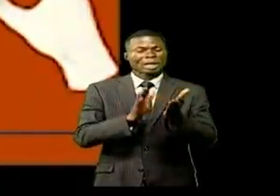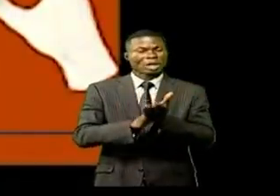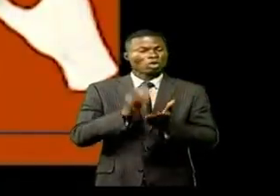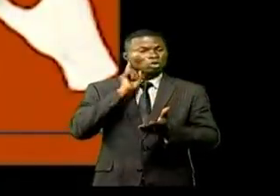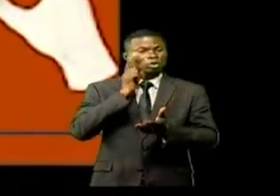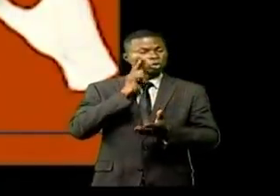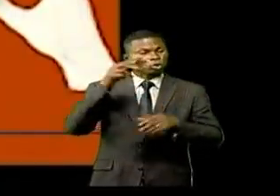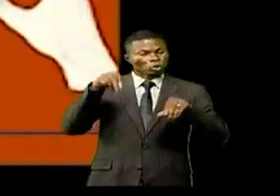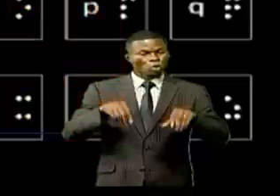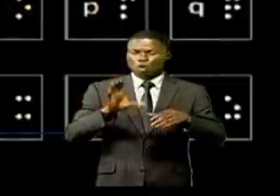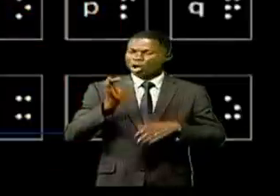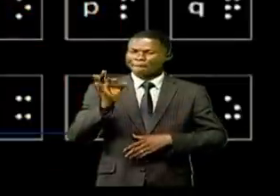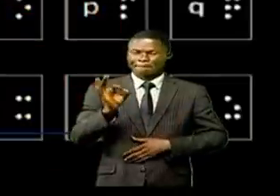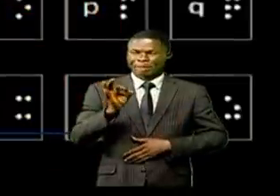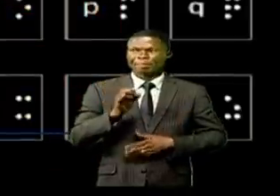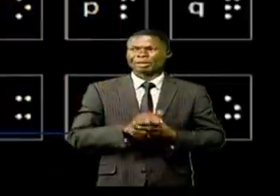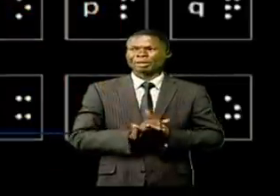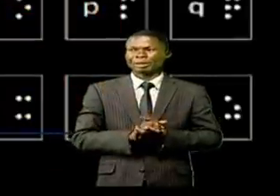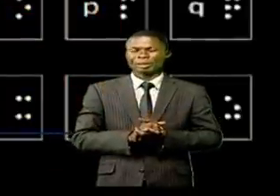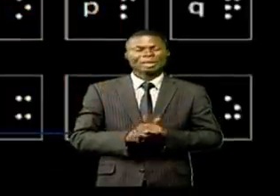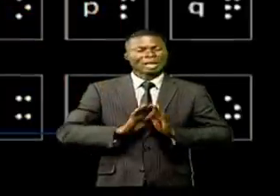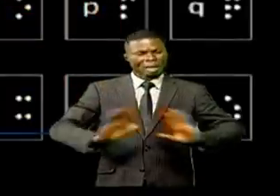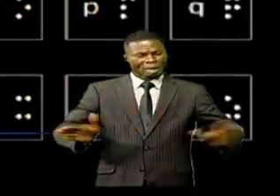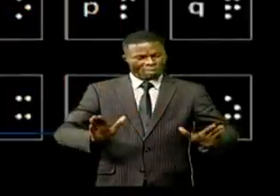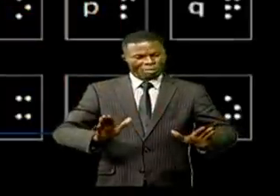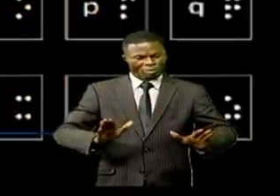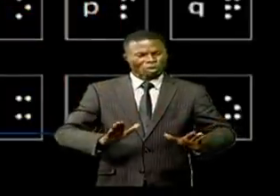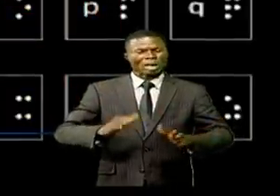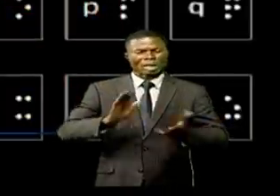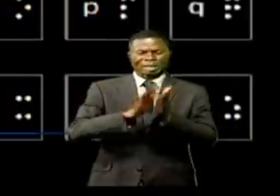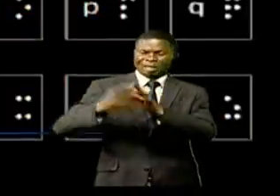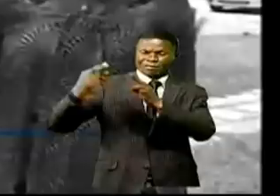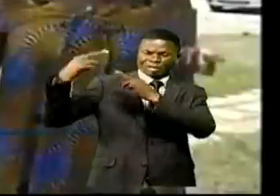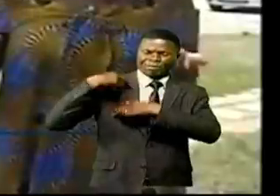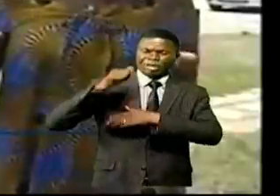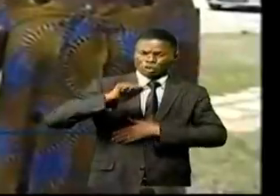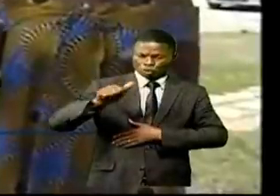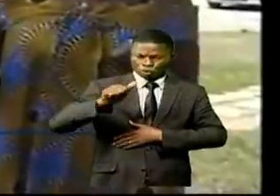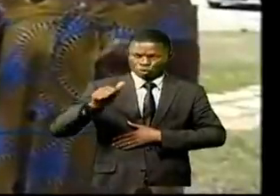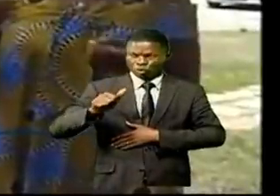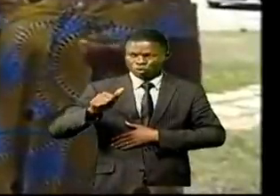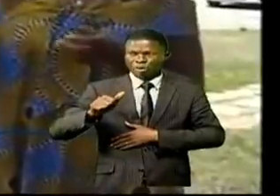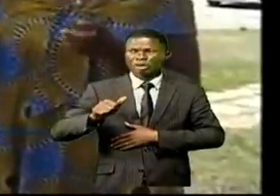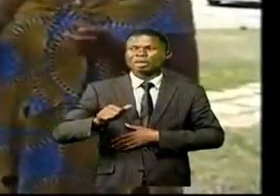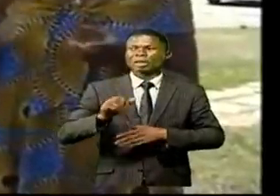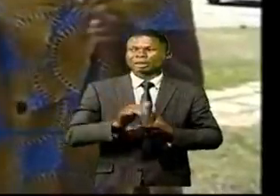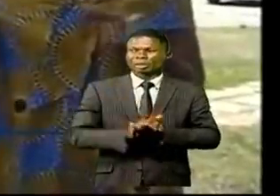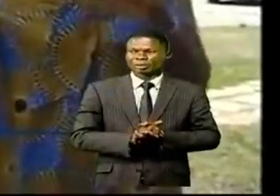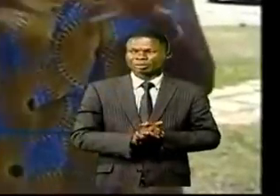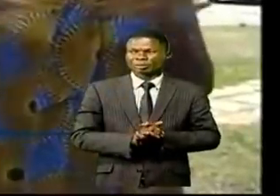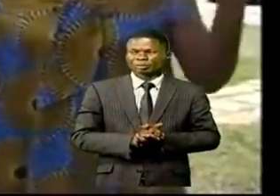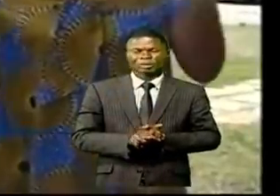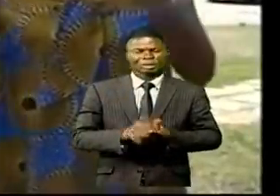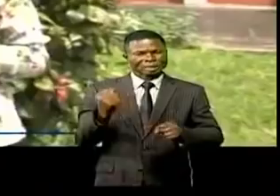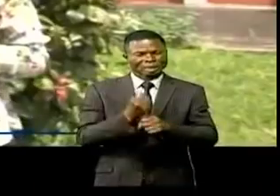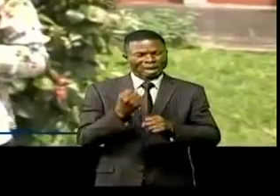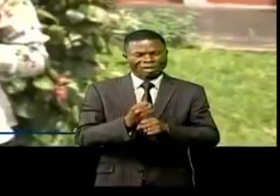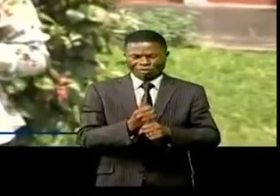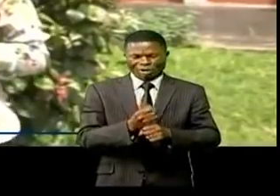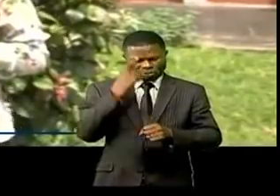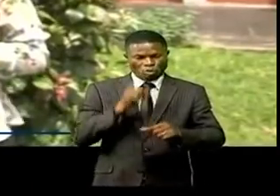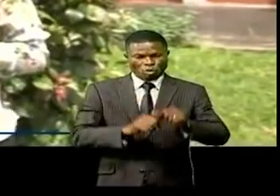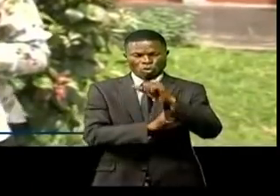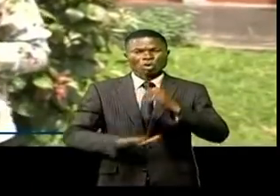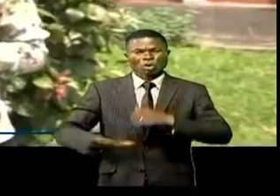somme des connaissances acquises la rendra capable de s'assumer en toute indépendance et la disposer ainsi à servir son pays. Il